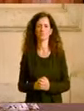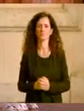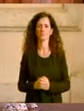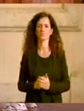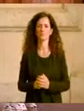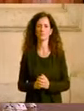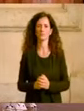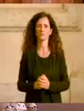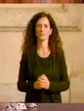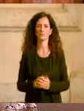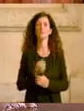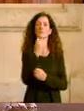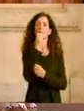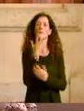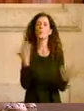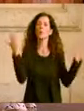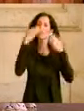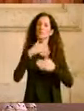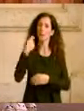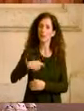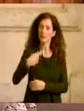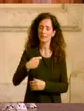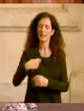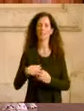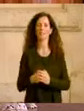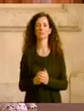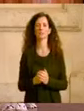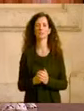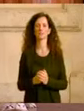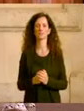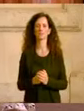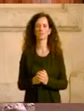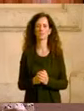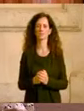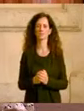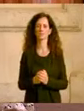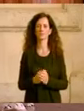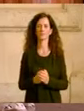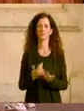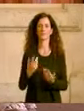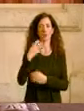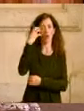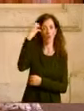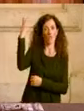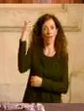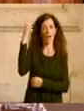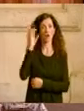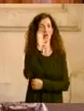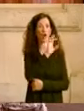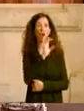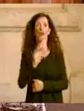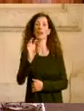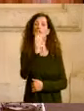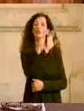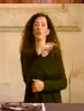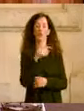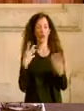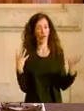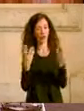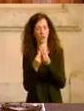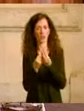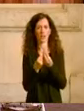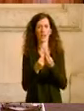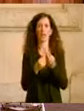Buonasera Presidente, le volevo chiedere questo, il Governo insieme alle Regioni con il decreto e